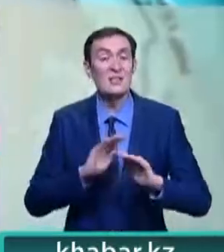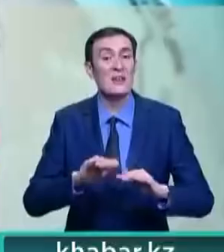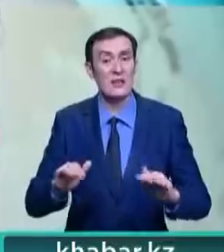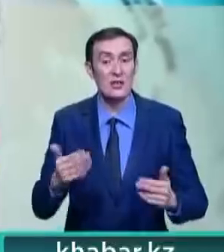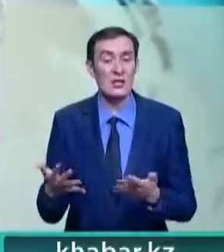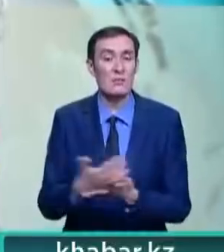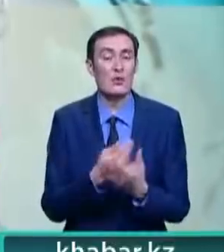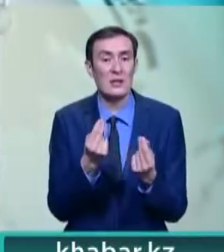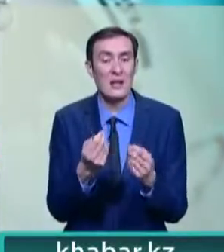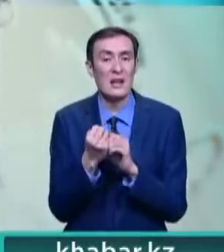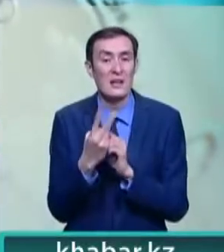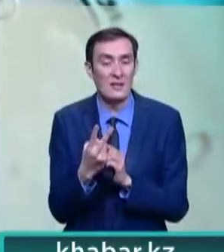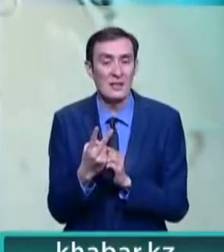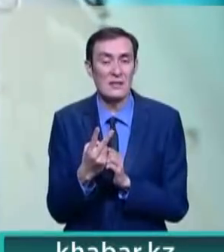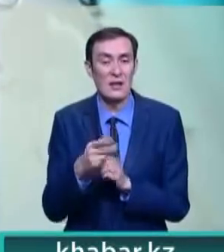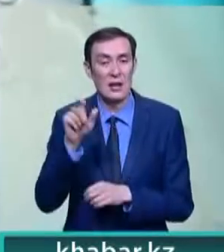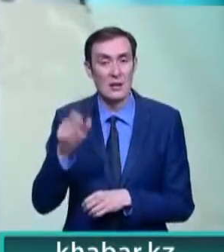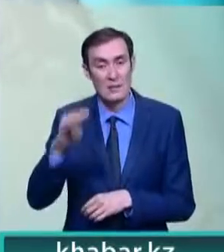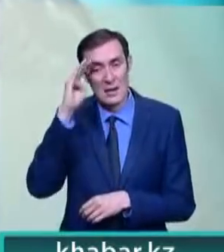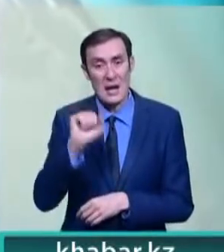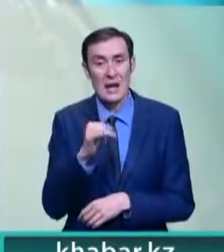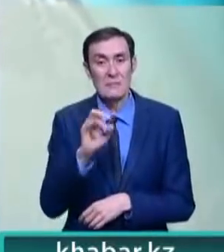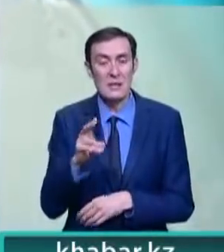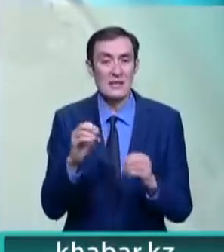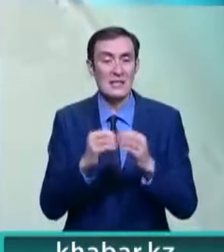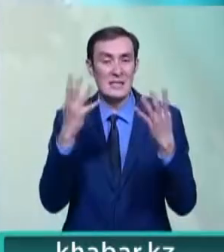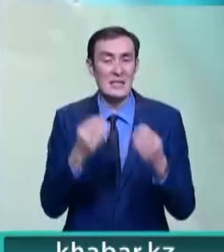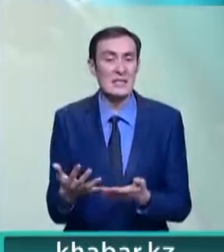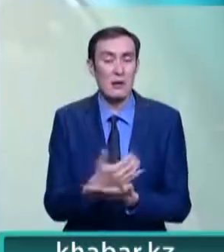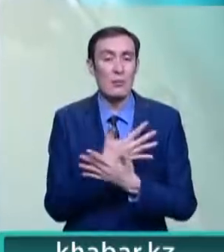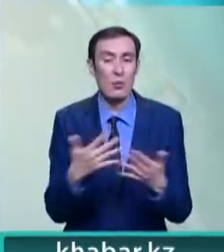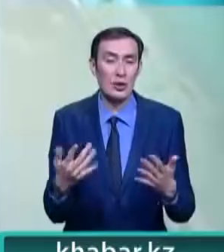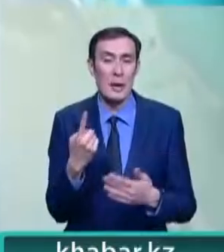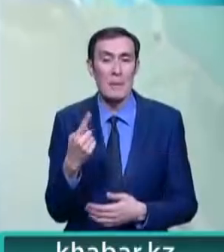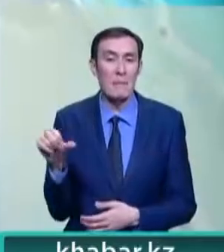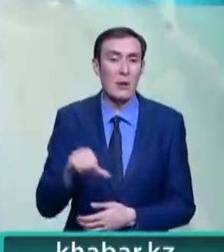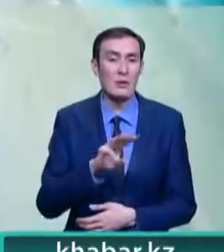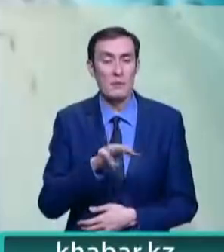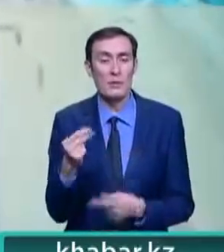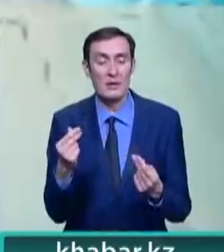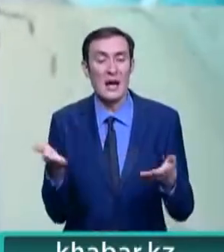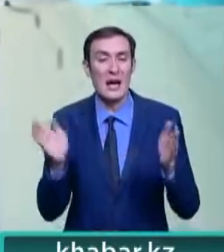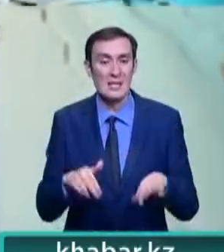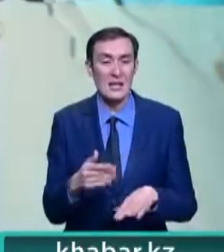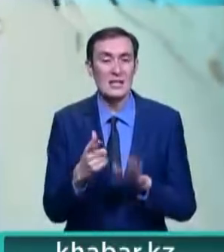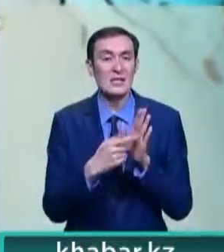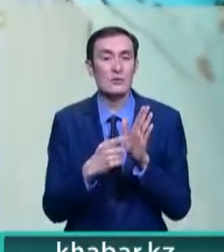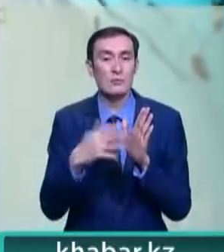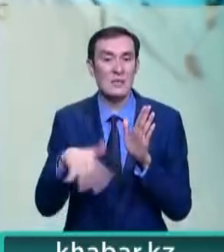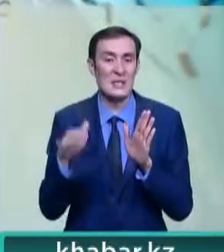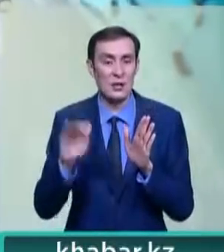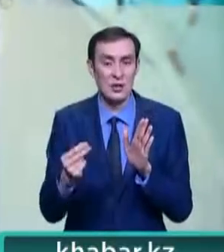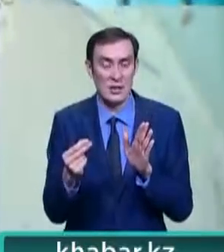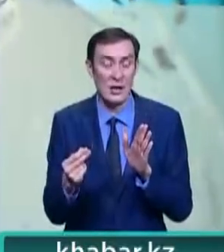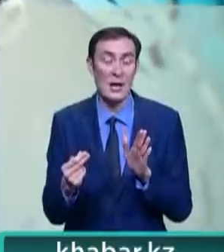идет сбор денег для 12-го героя Айбека. За 10 дней удалось собрать более 1,5 миллиона тенге. Осталось еще 750